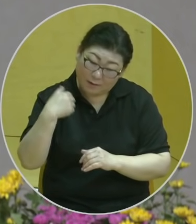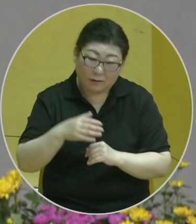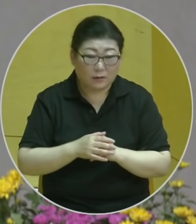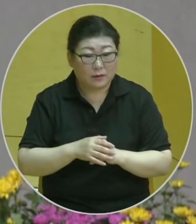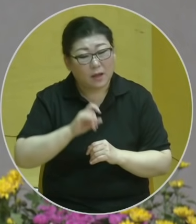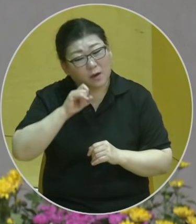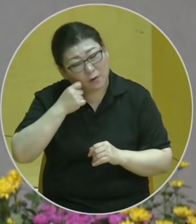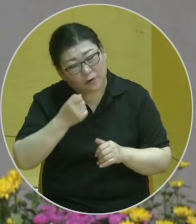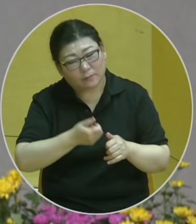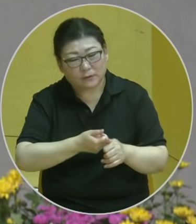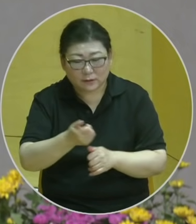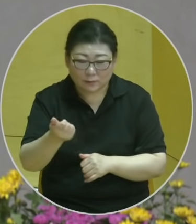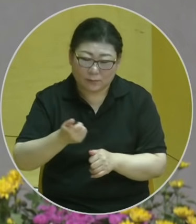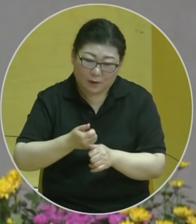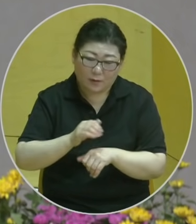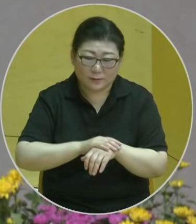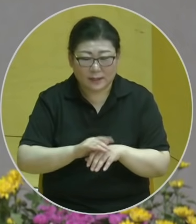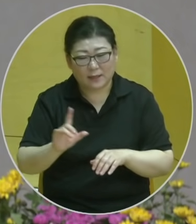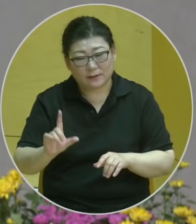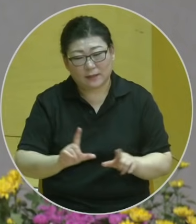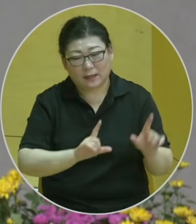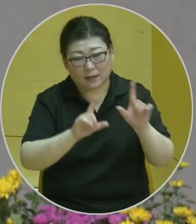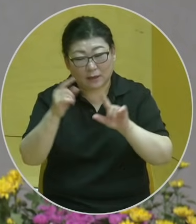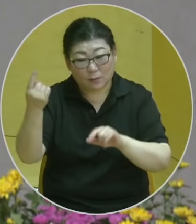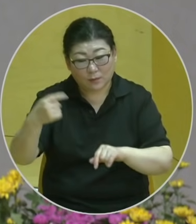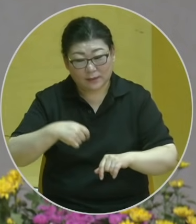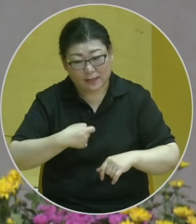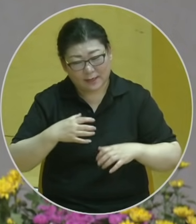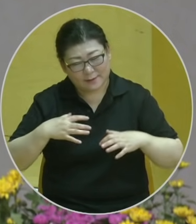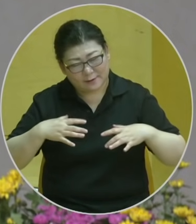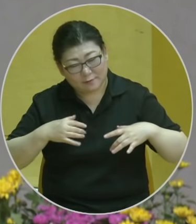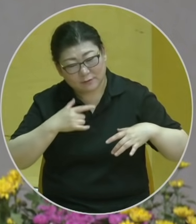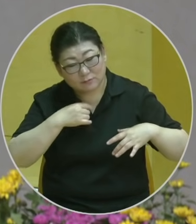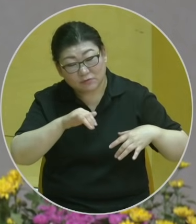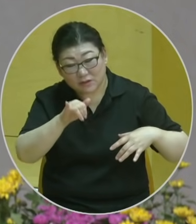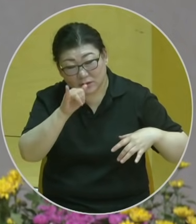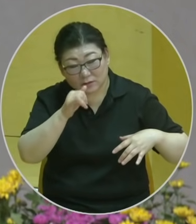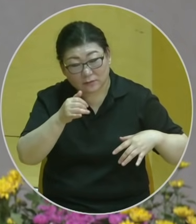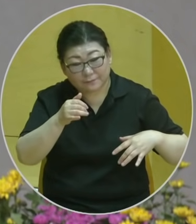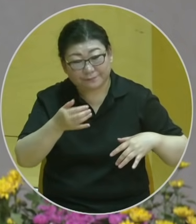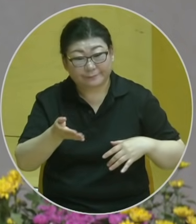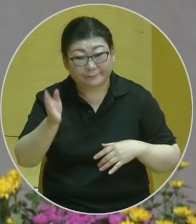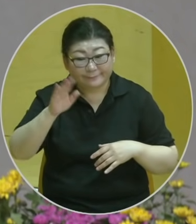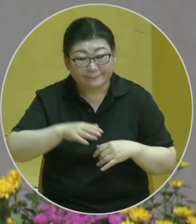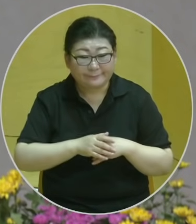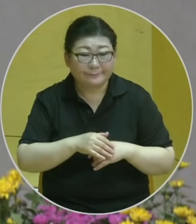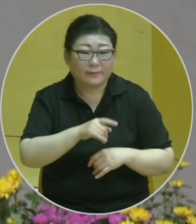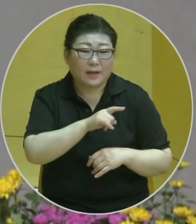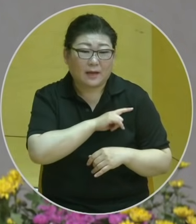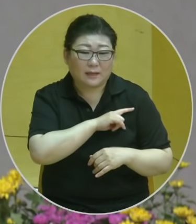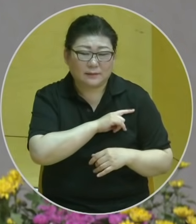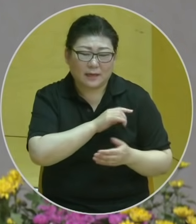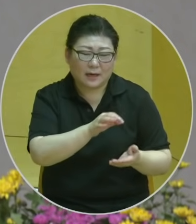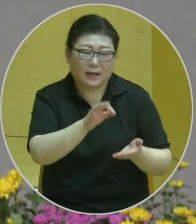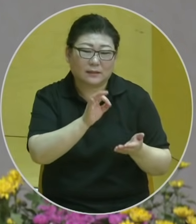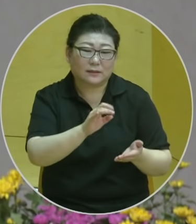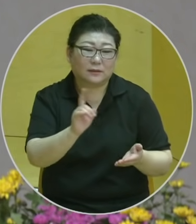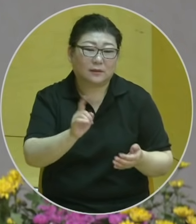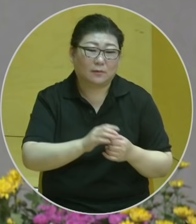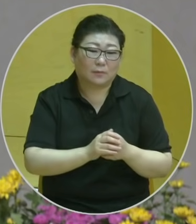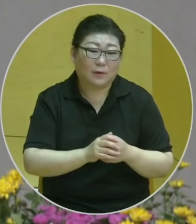이렇게 극복하고 살아왔어, 자기 자신을 자랑하고 싶은 부분이 있는데, 자랑하고 싶은 것 중에 가장 가치 있는 게